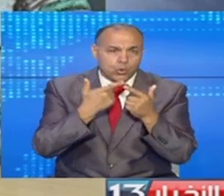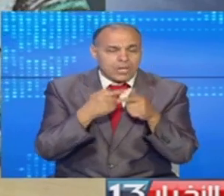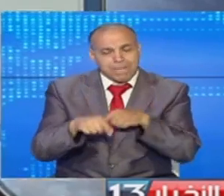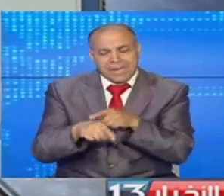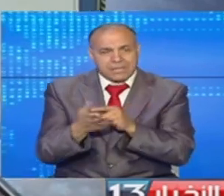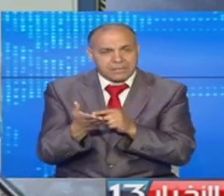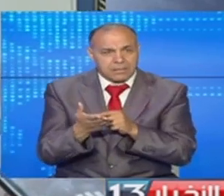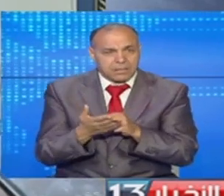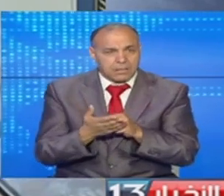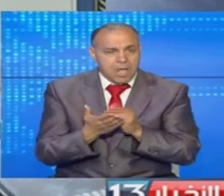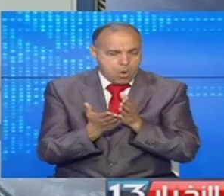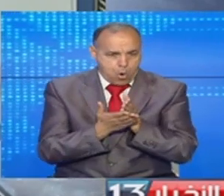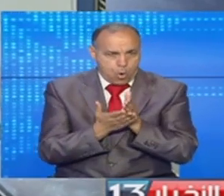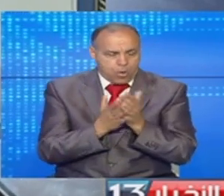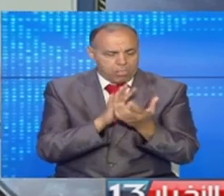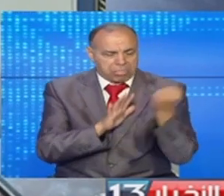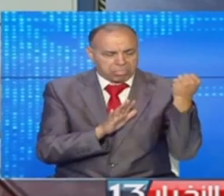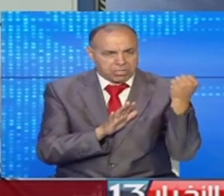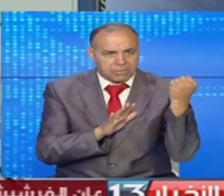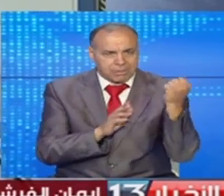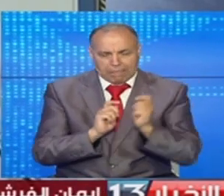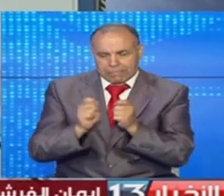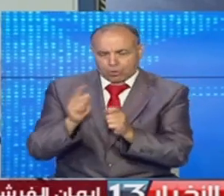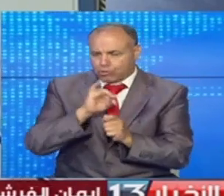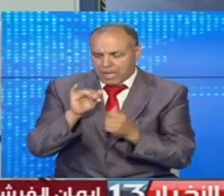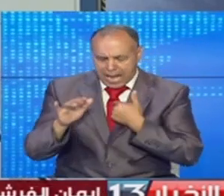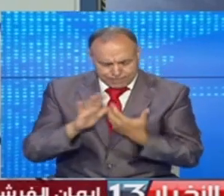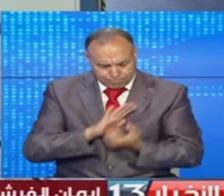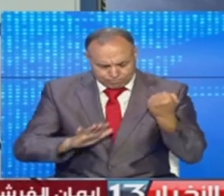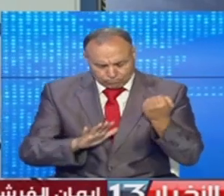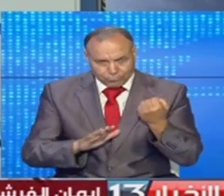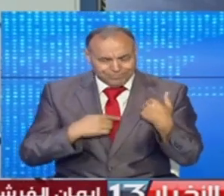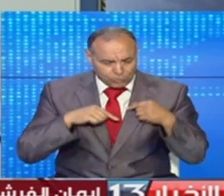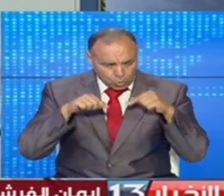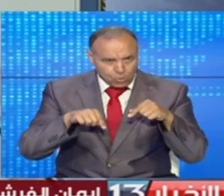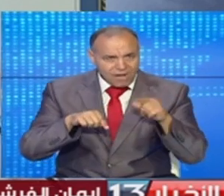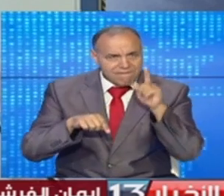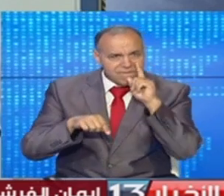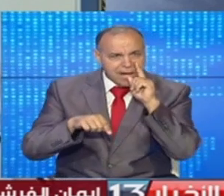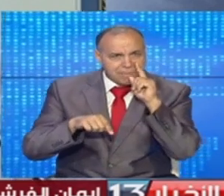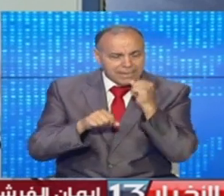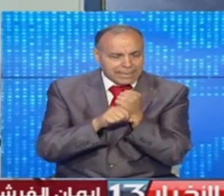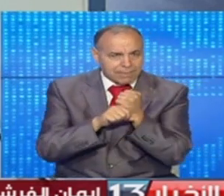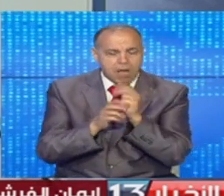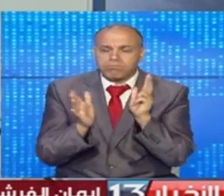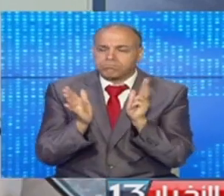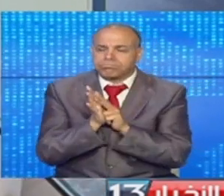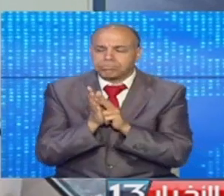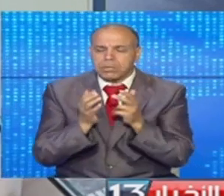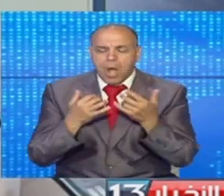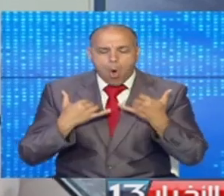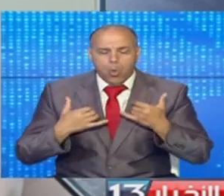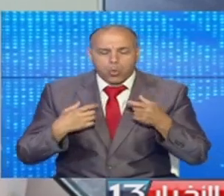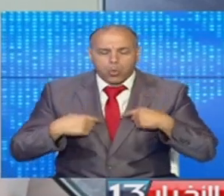البلدية. الحقوق تفتك ولا تعطى، احنا اذا كان موجودين اليوم كنساء لازمنا نكونوا فاعلات في المجلس